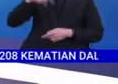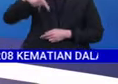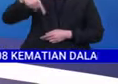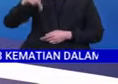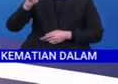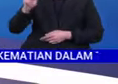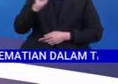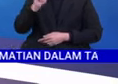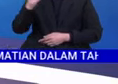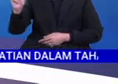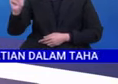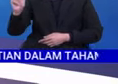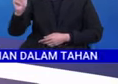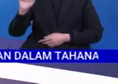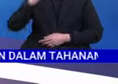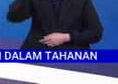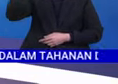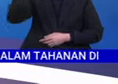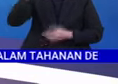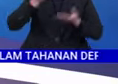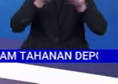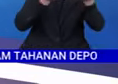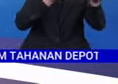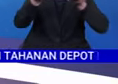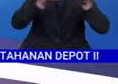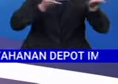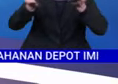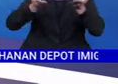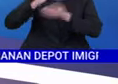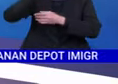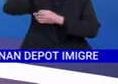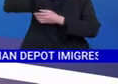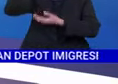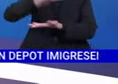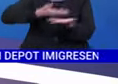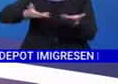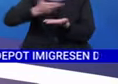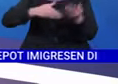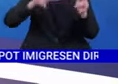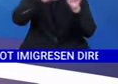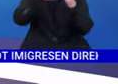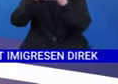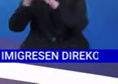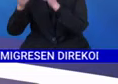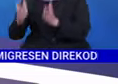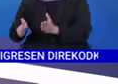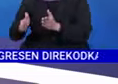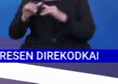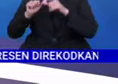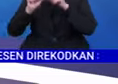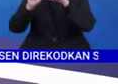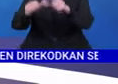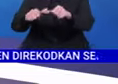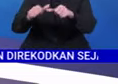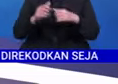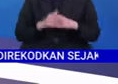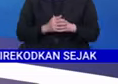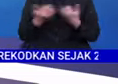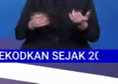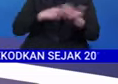Kota Kinabalu dalam memberikan perkhidmatan Inai hatan kepada penduduk luar bandara akan diteruskan terkini